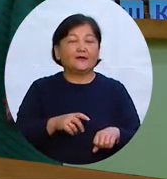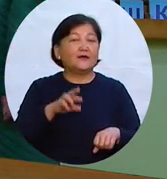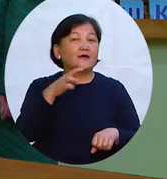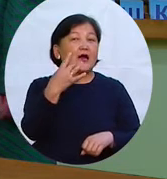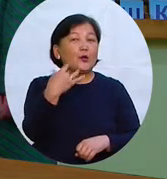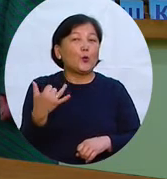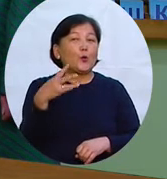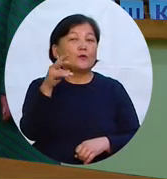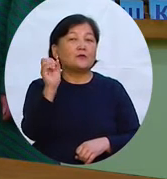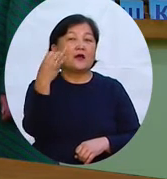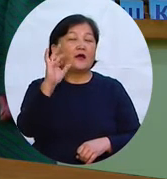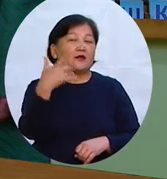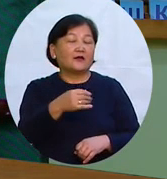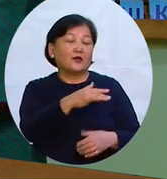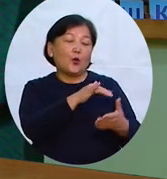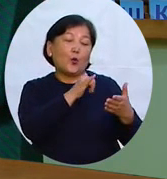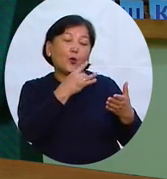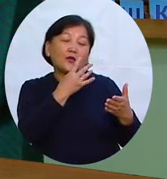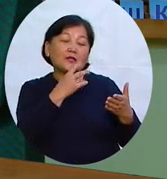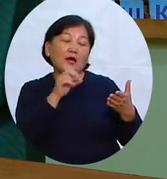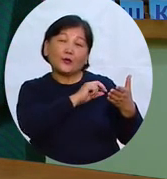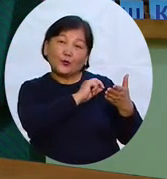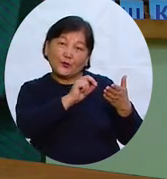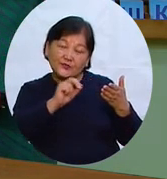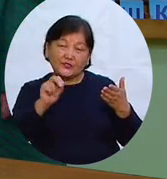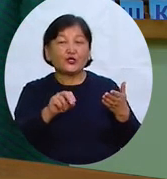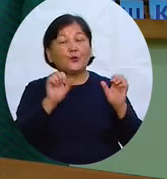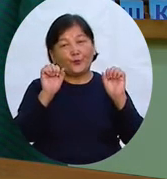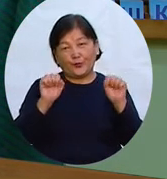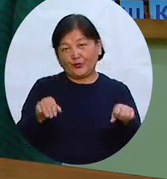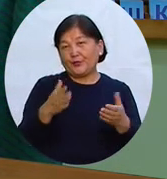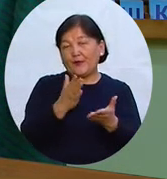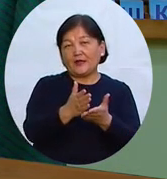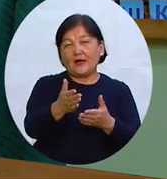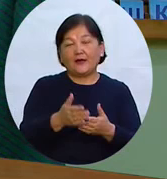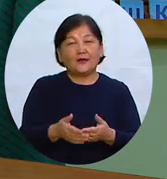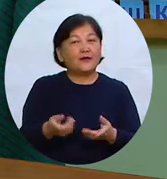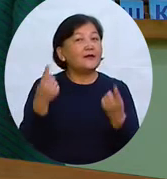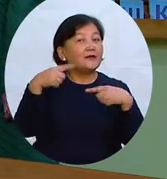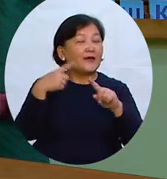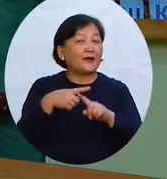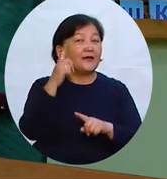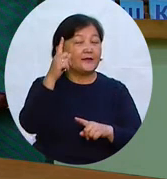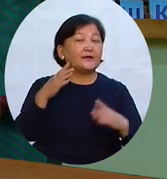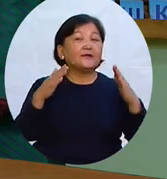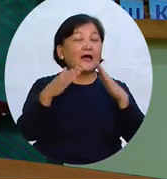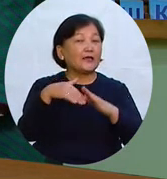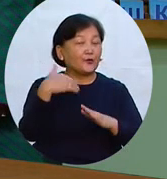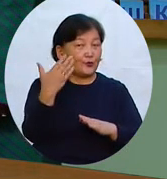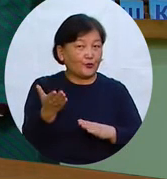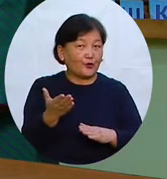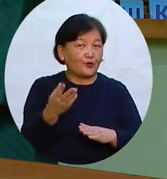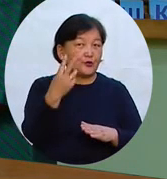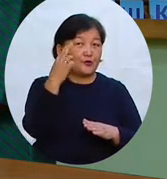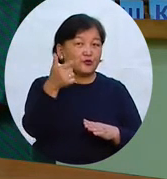яруу найрагт урнаар төрсөлж болдог байна хүүхдүүд. За дахиад багш нь дахиад нэг даалгавар өгье. Шүлэгт